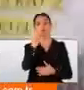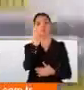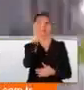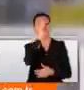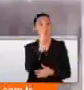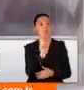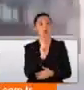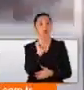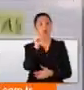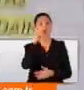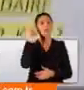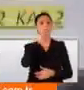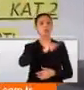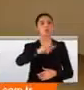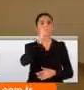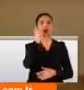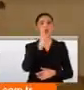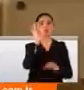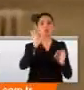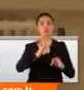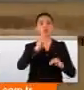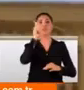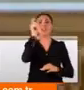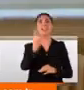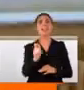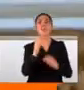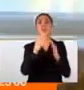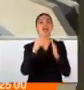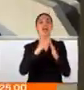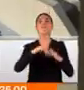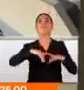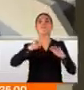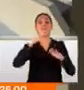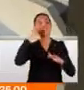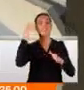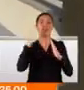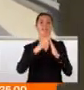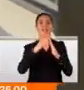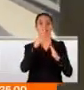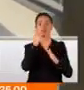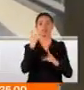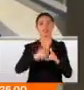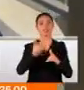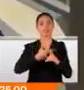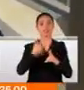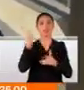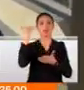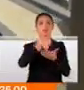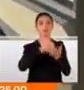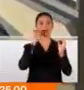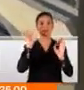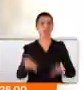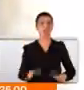uyarı. Çünkü sahtekarlar bu kez de gerçekte var olmayan evleri kiralamaya, hatta olmayan evlerden kapora bile